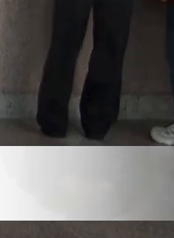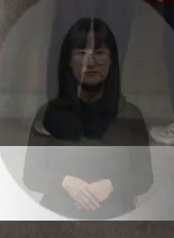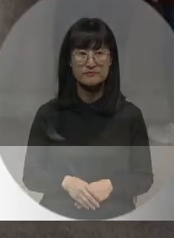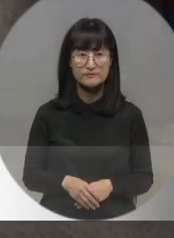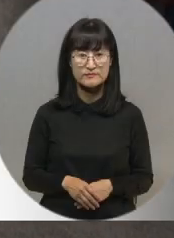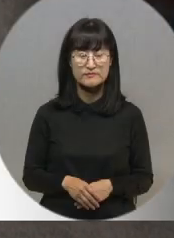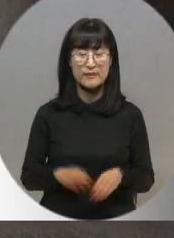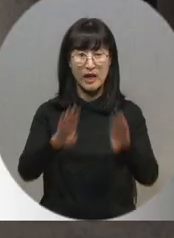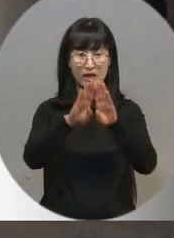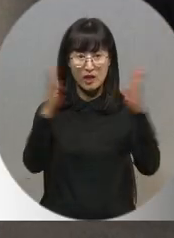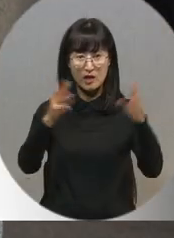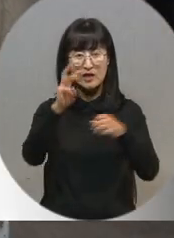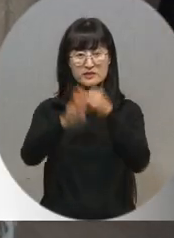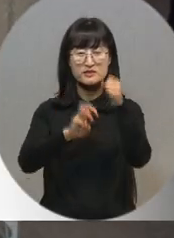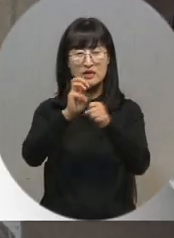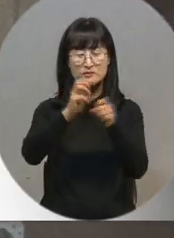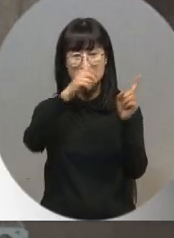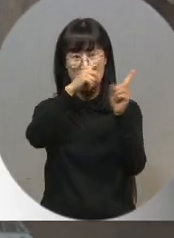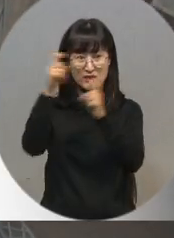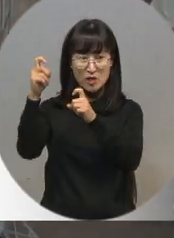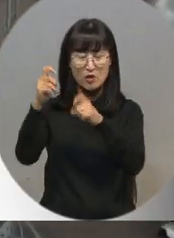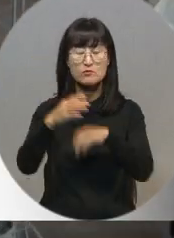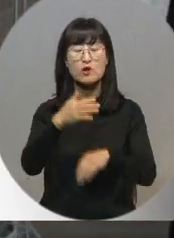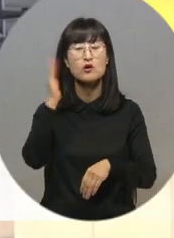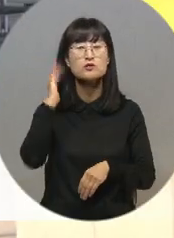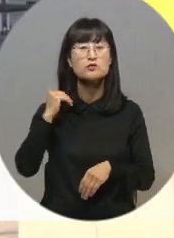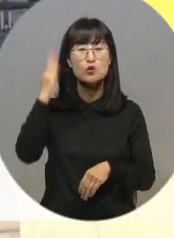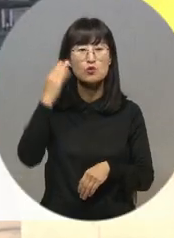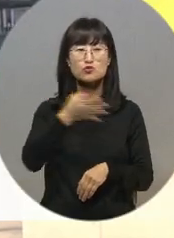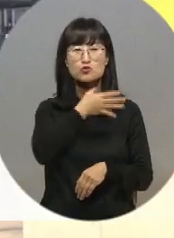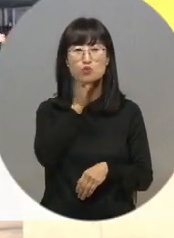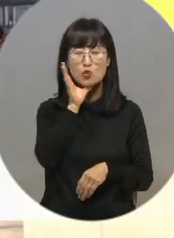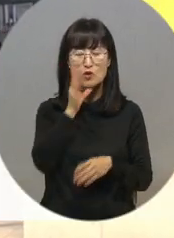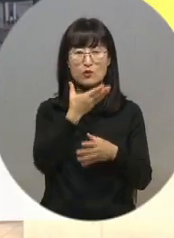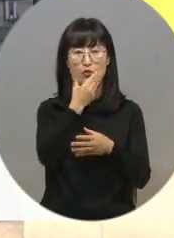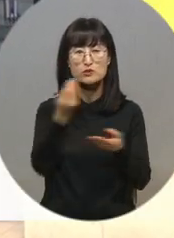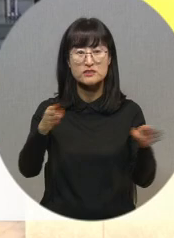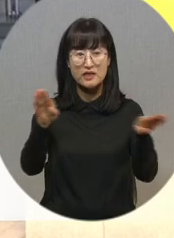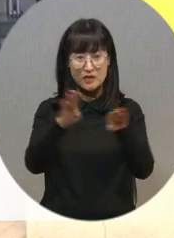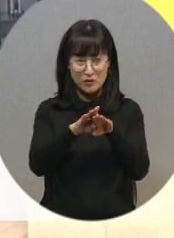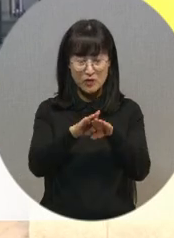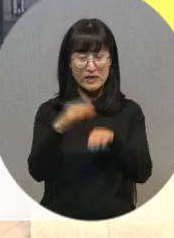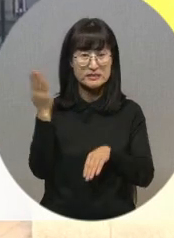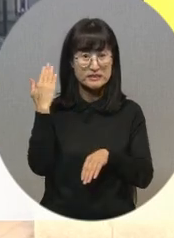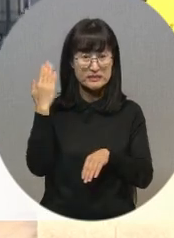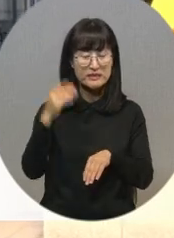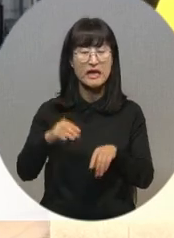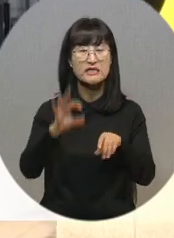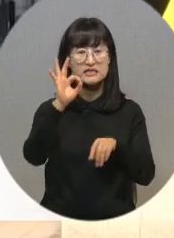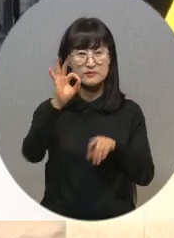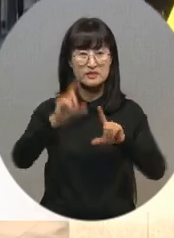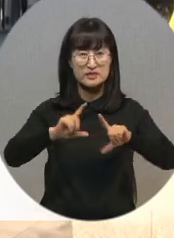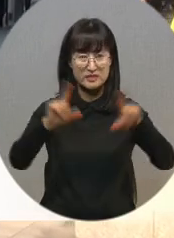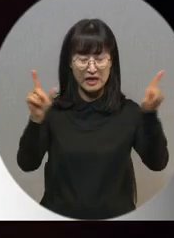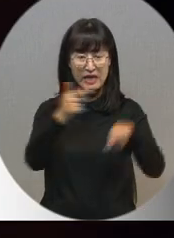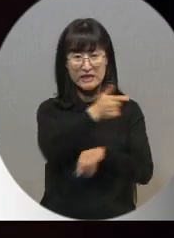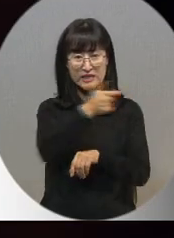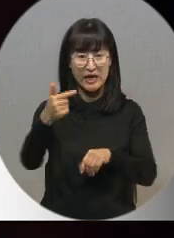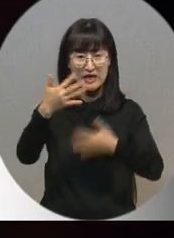개관 30주년을 맞는 의정부 노인 종합복지관이 지난 12일 의정부 예술의 전당